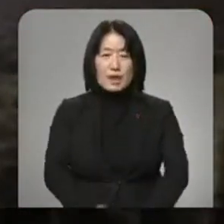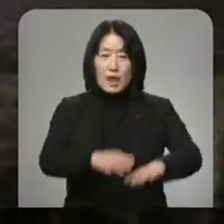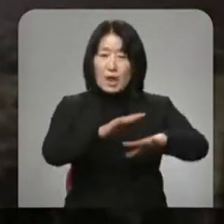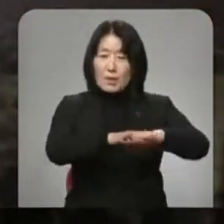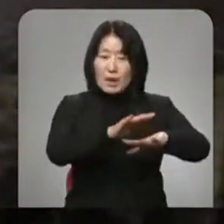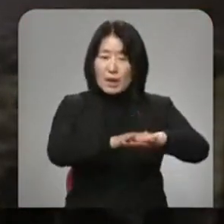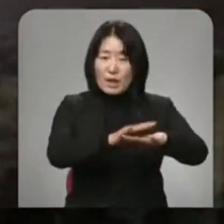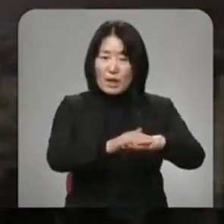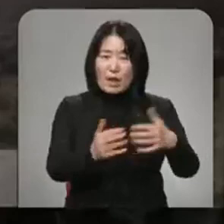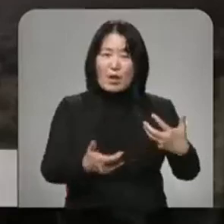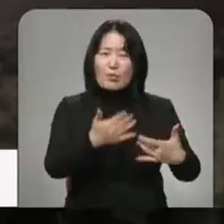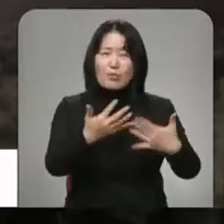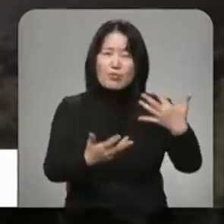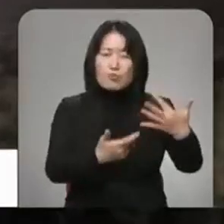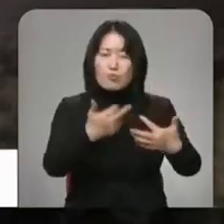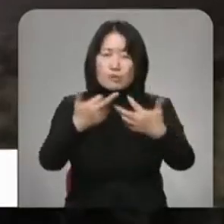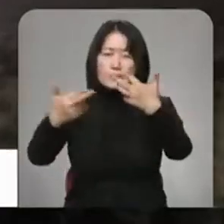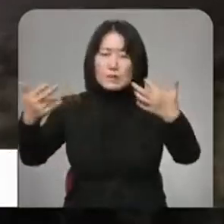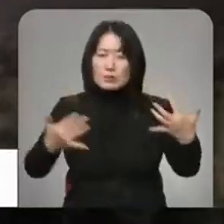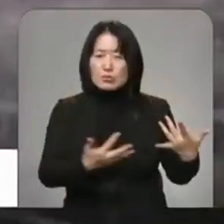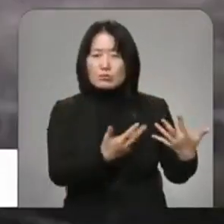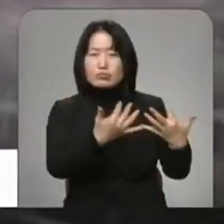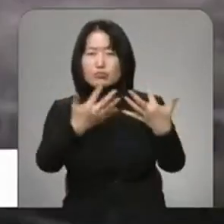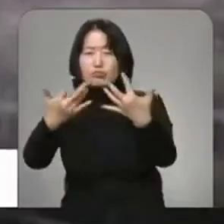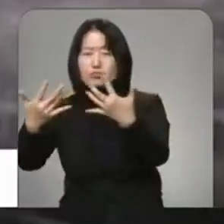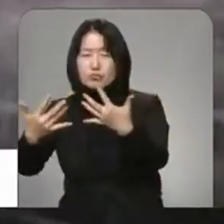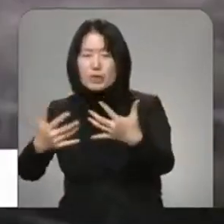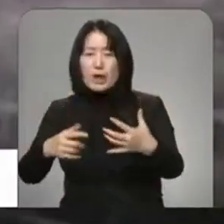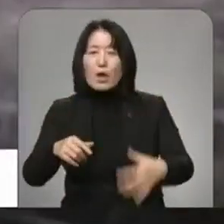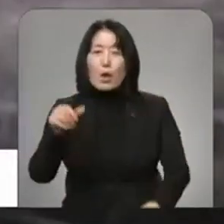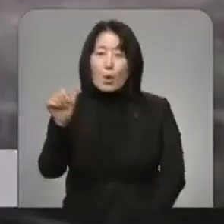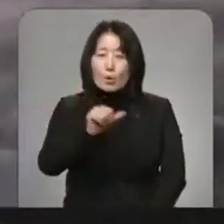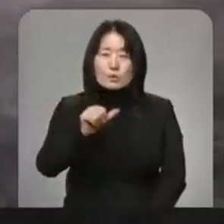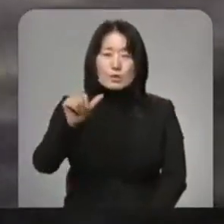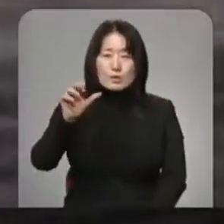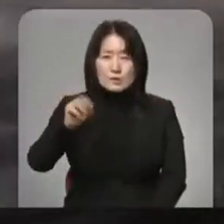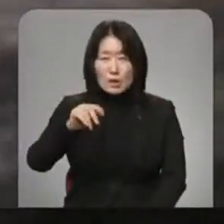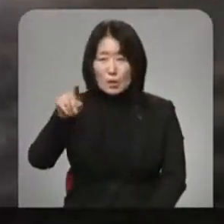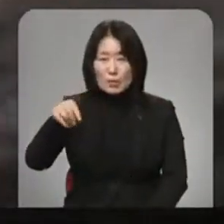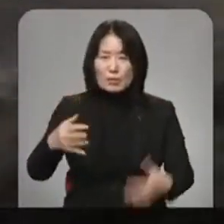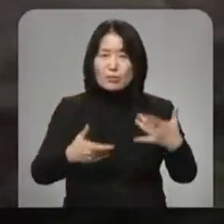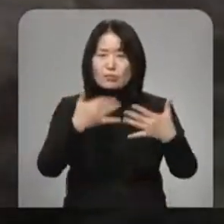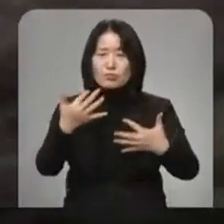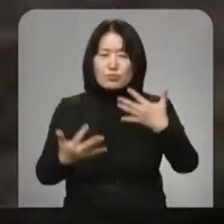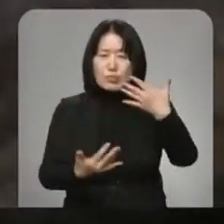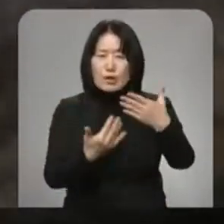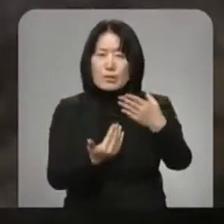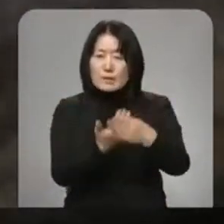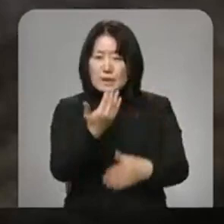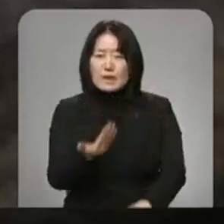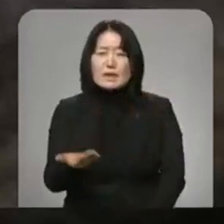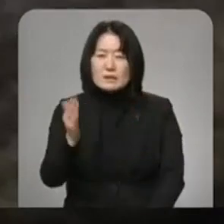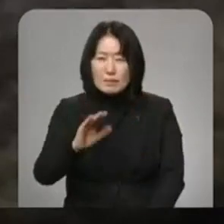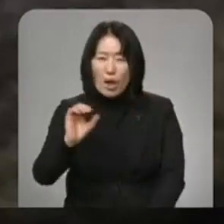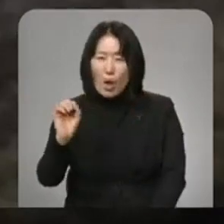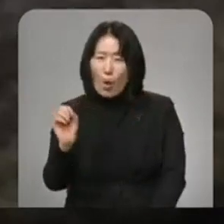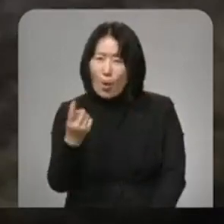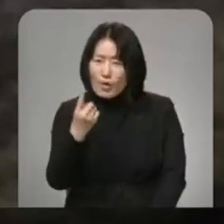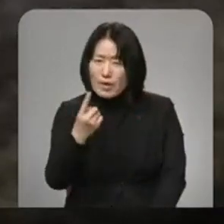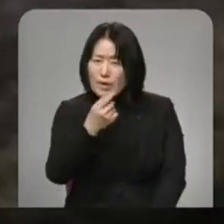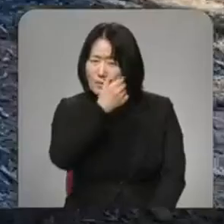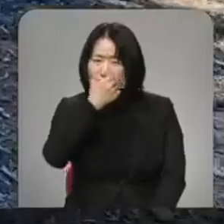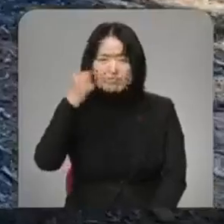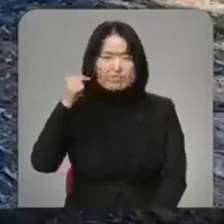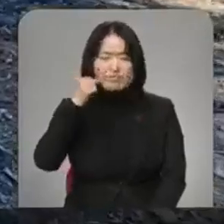논두렁에서 시작한 물이 야산으로 옮겨붙었습니다 임야 5천 제곱미터가 불에 탔지만 공식적인 산불 원인은 아직 밝혀지지